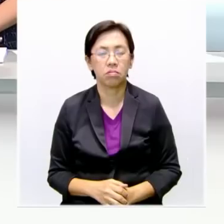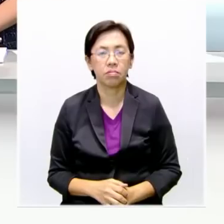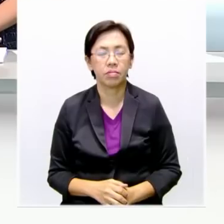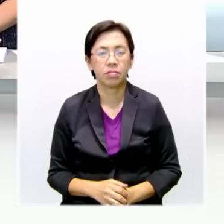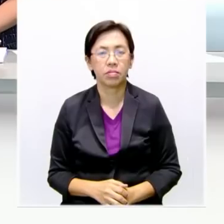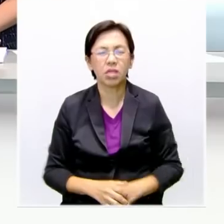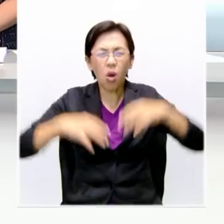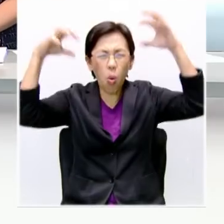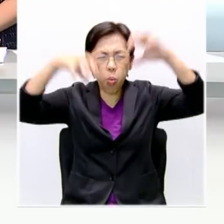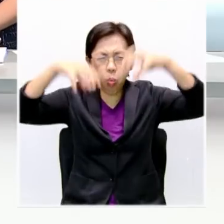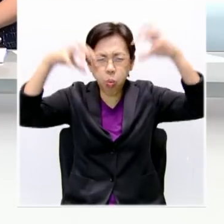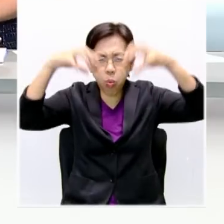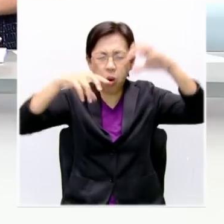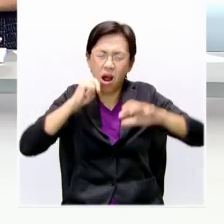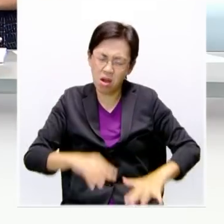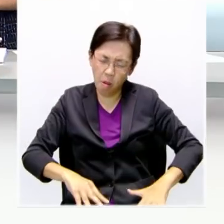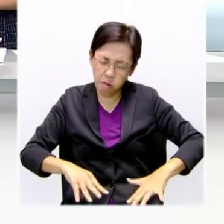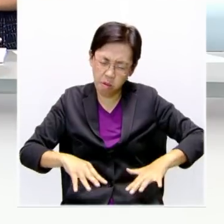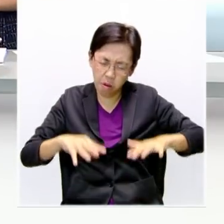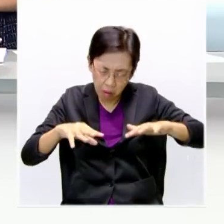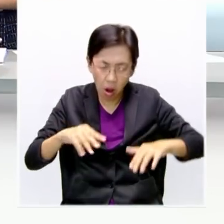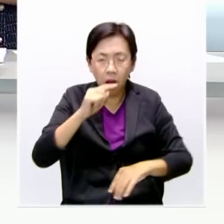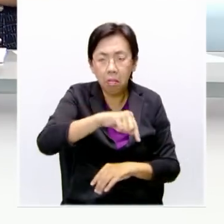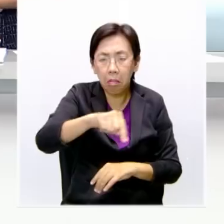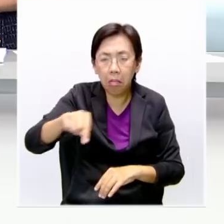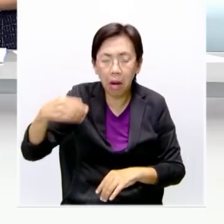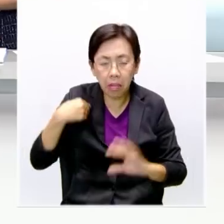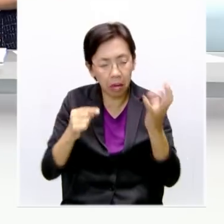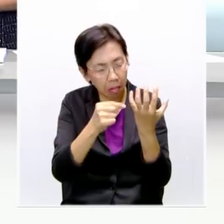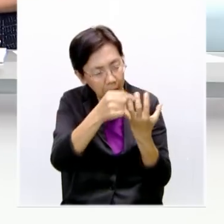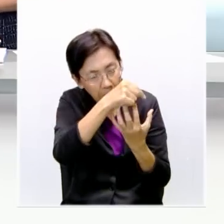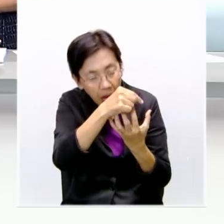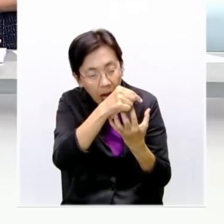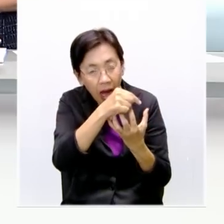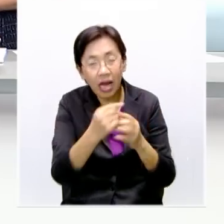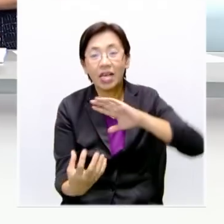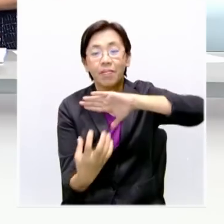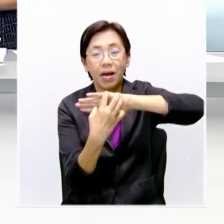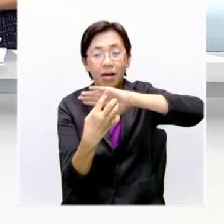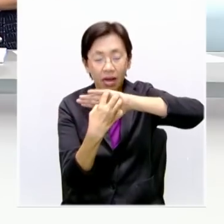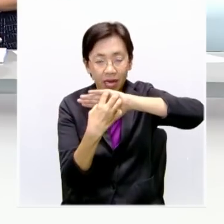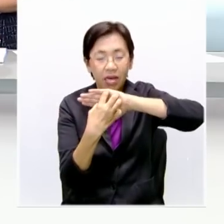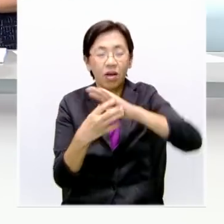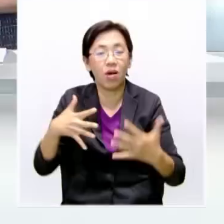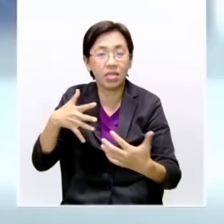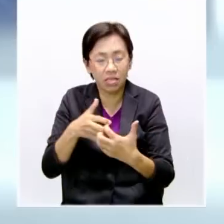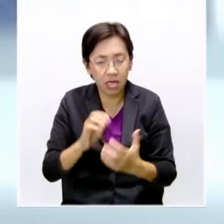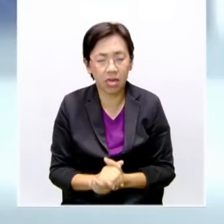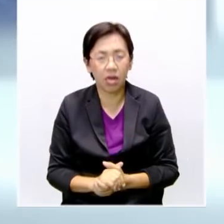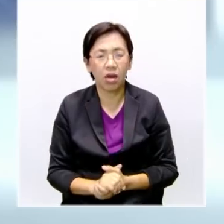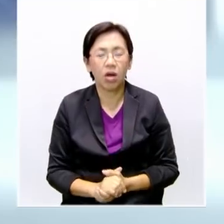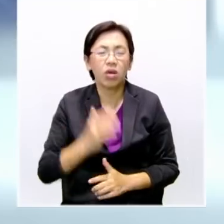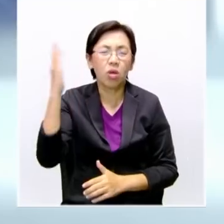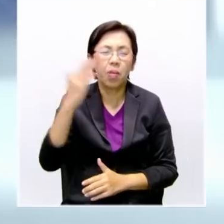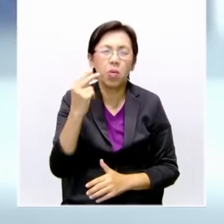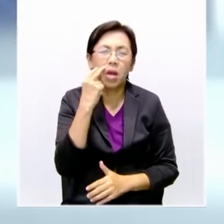ภัยธรรมชาติก็ยังเกิดขึ้นในหลายพื้นที่นะคะคุณผู้ชมถ้าเราไปดูพื้นที่ตอนกลางของอาร์เจนตินาค่ะเกิดเหตุการณ์พายุลูกเห็บพัดถล่มน